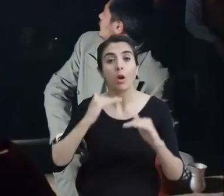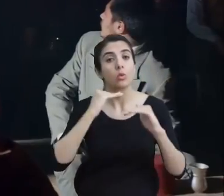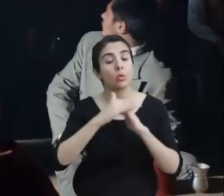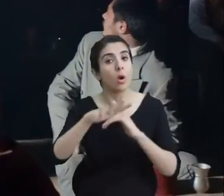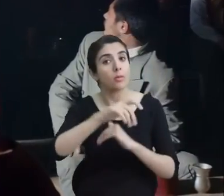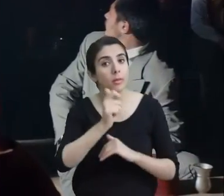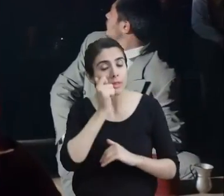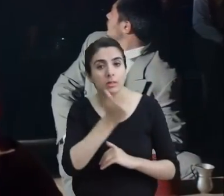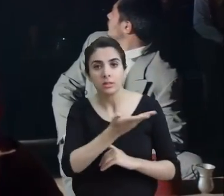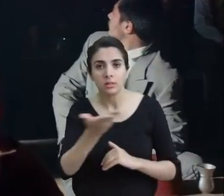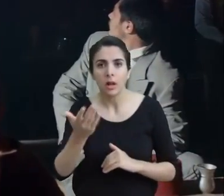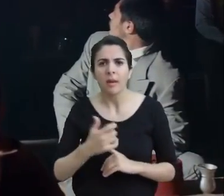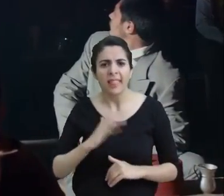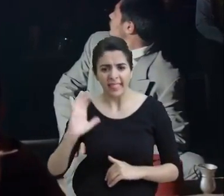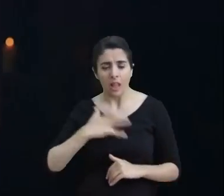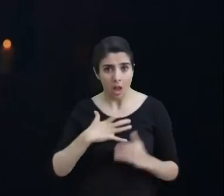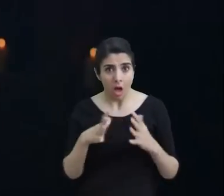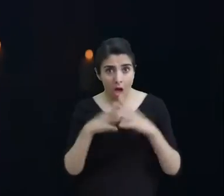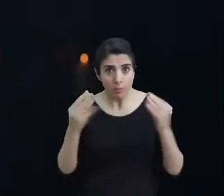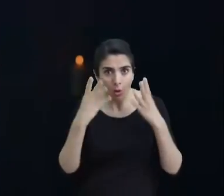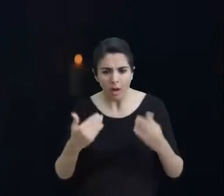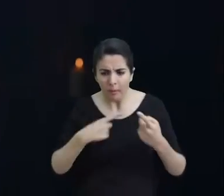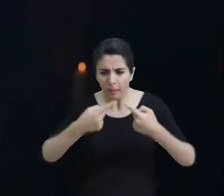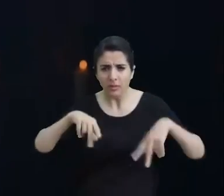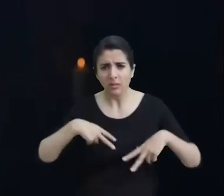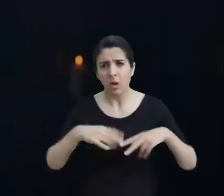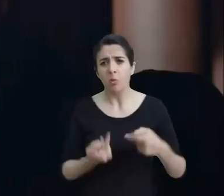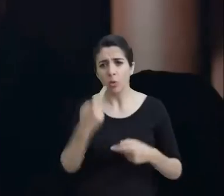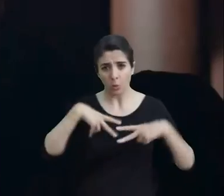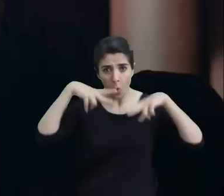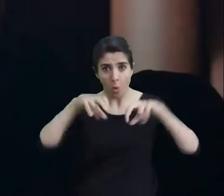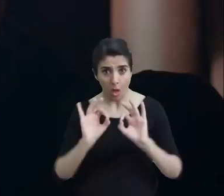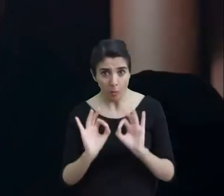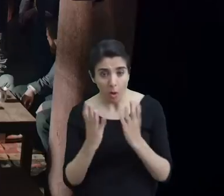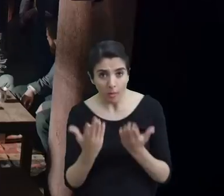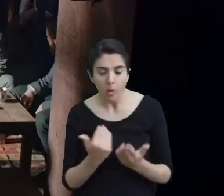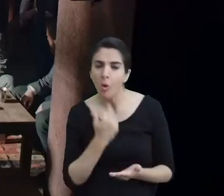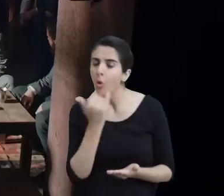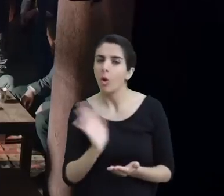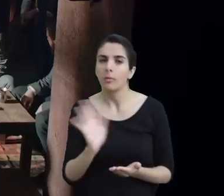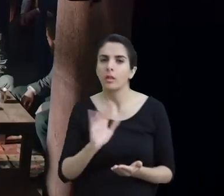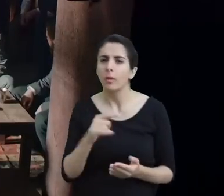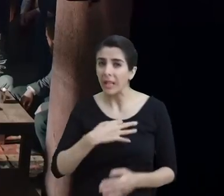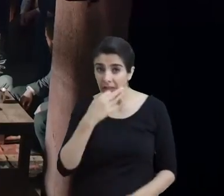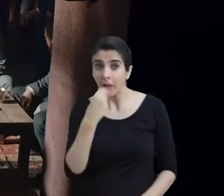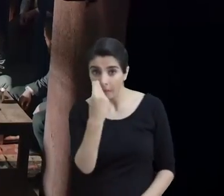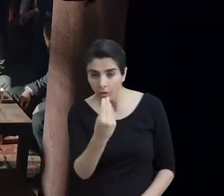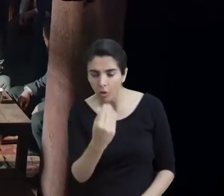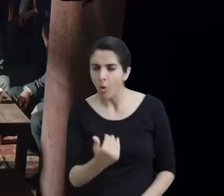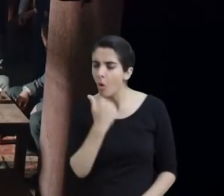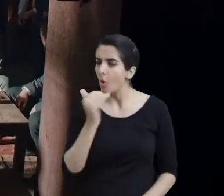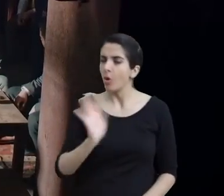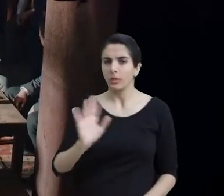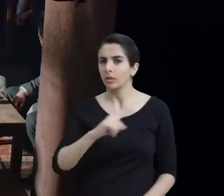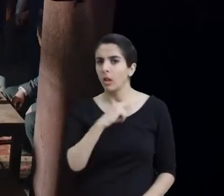Ey ümmeti İslam! Din elden giderken bizler burada ot gibi oturacak mıyız? Hayır. Buna müsaade edecek